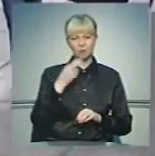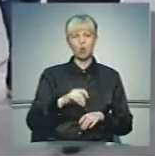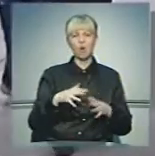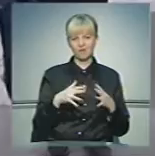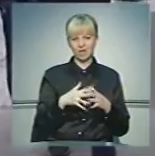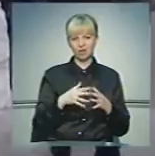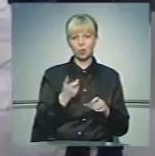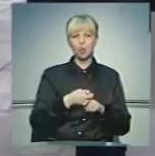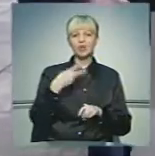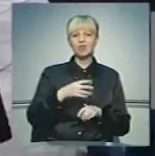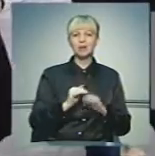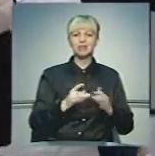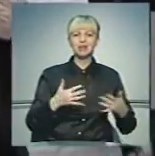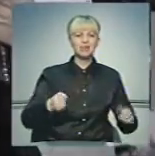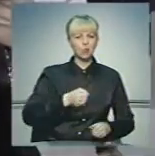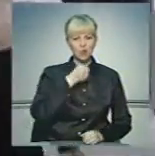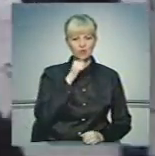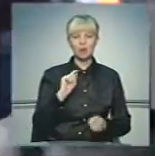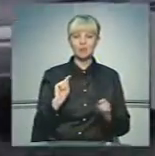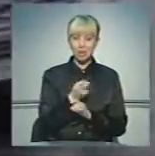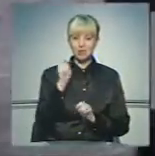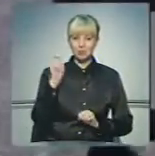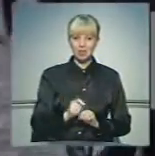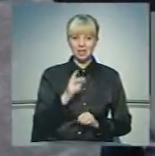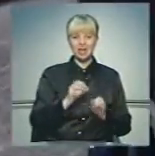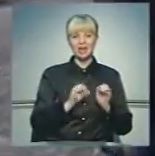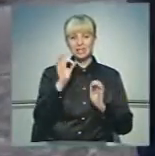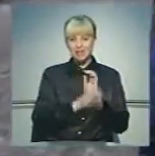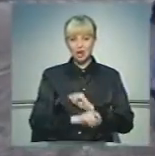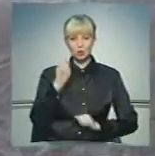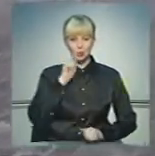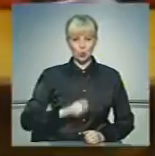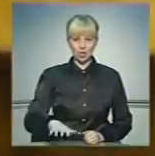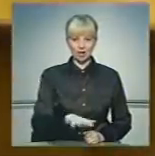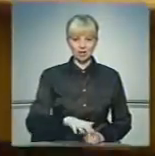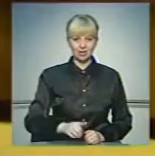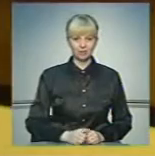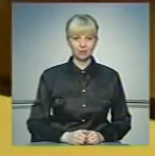війну. Понад 20 дітей різного віку вперше приїхали на Західну Україну.